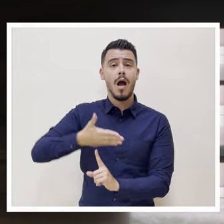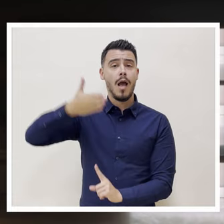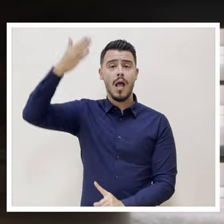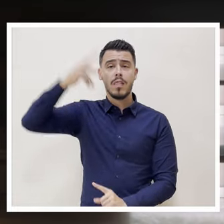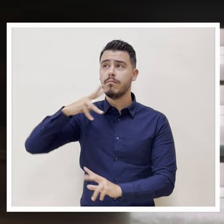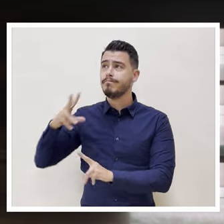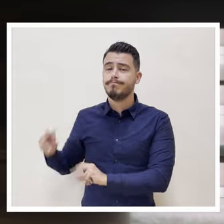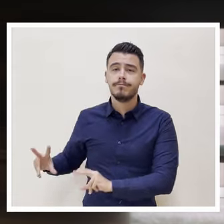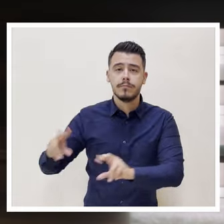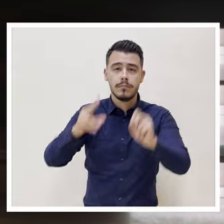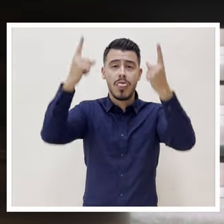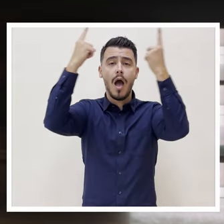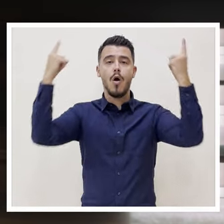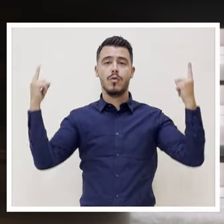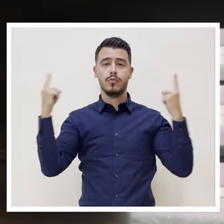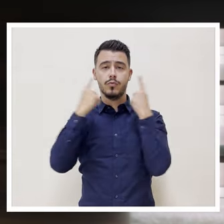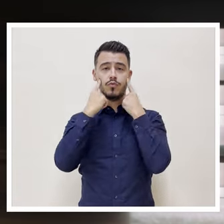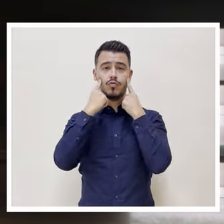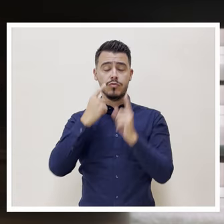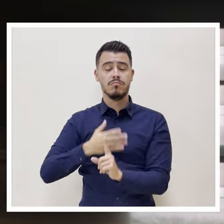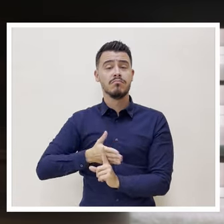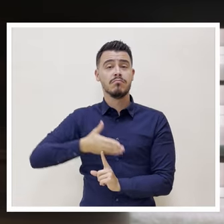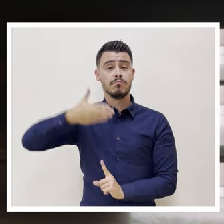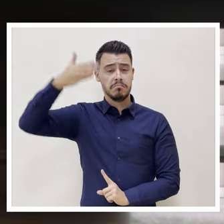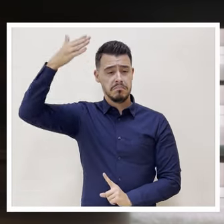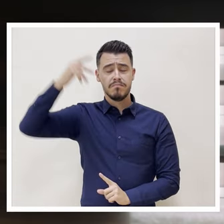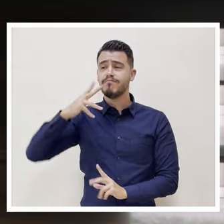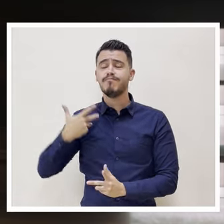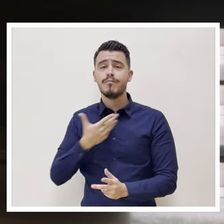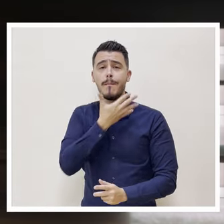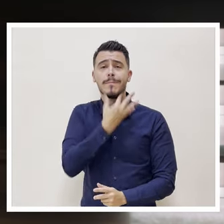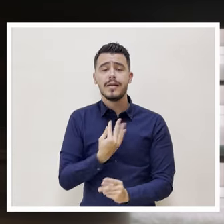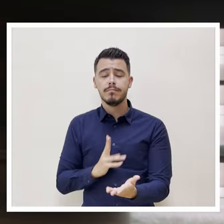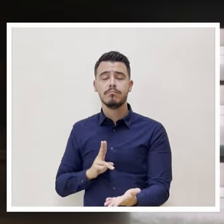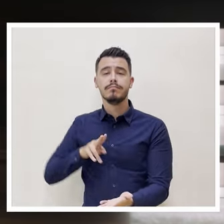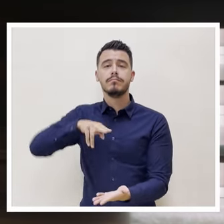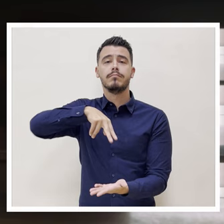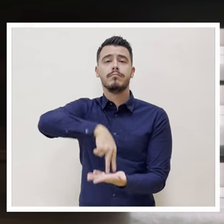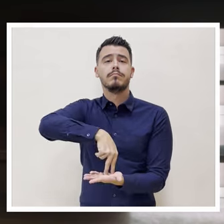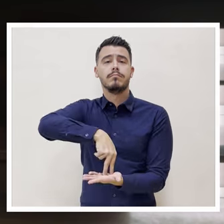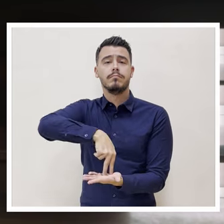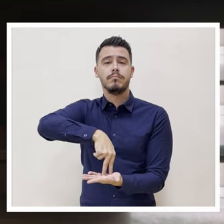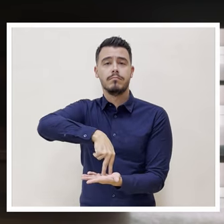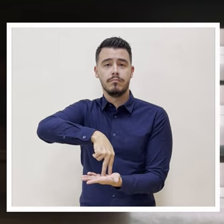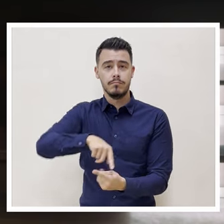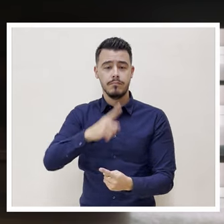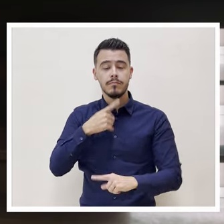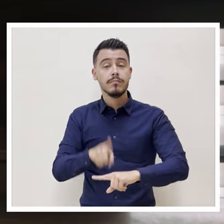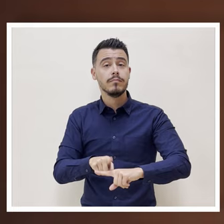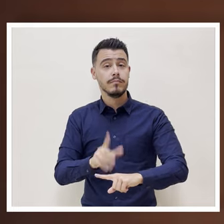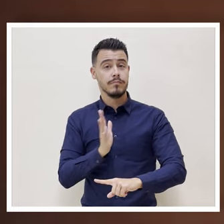Η πατρίδα, που λαμβάνει σχεδόν θεϊκή υπόσταση, στέκεται ατάραχη στις δύσκολες